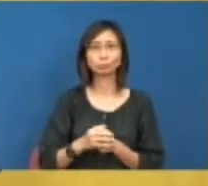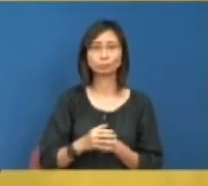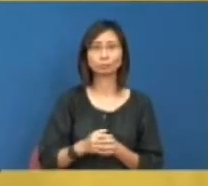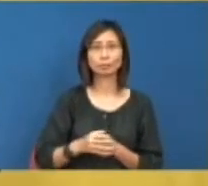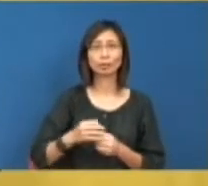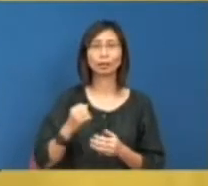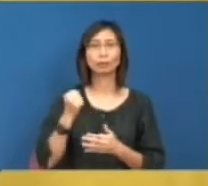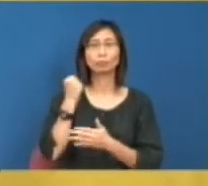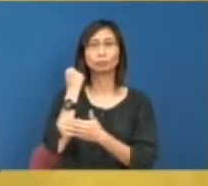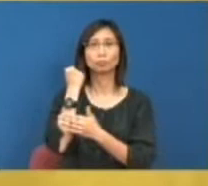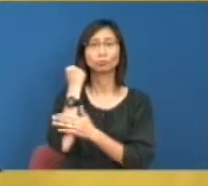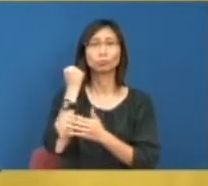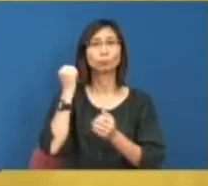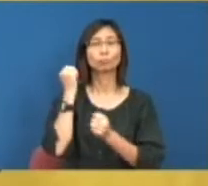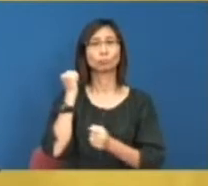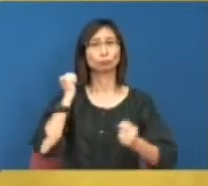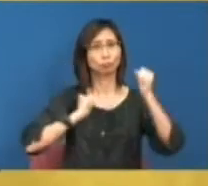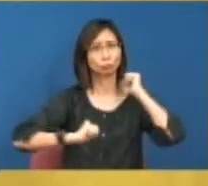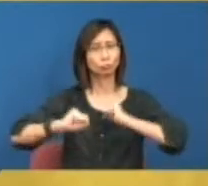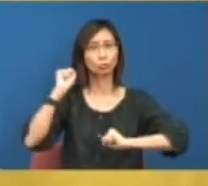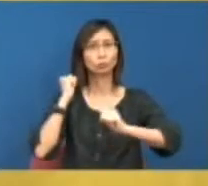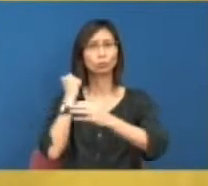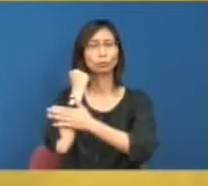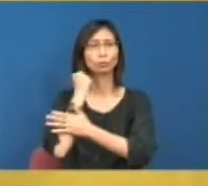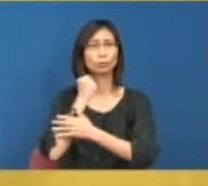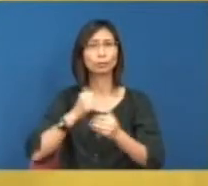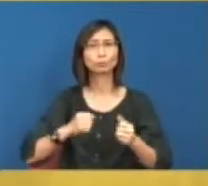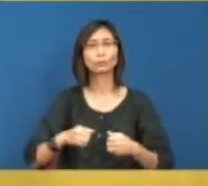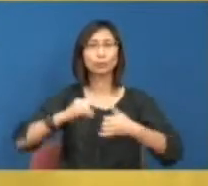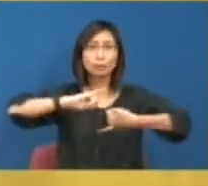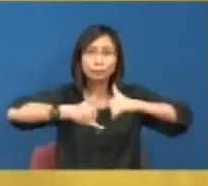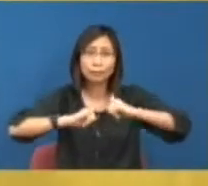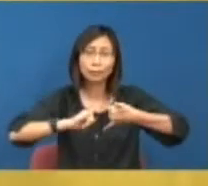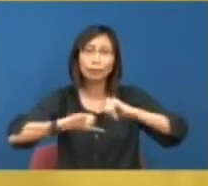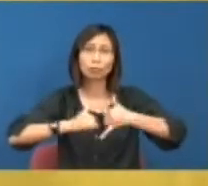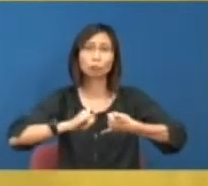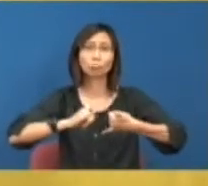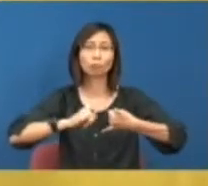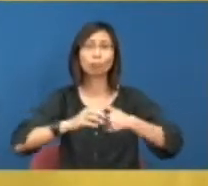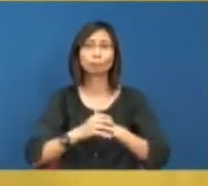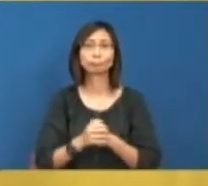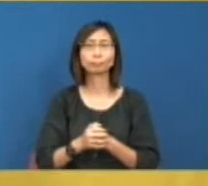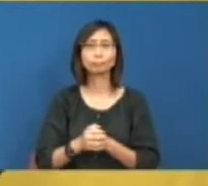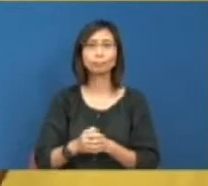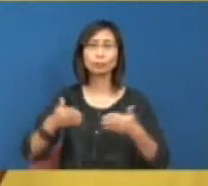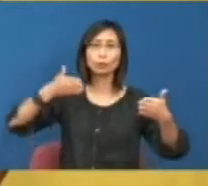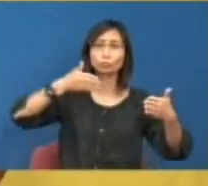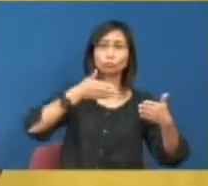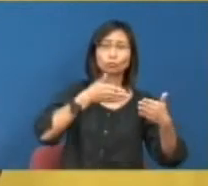力是打過這個、用武力的方法是衝破這